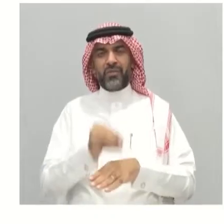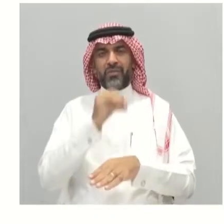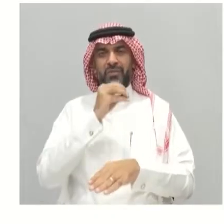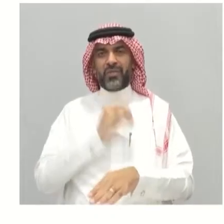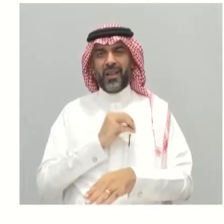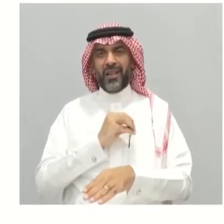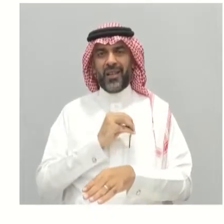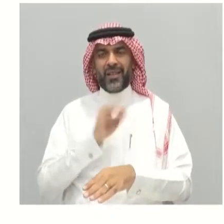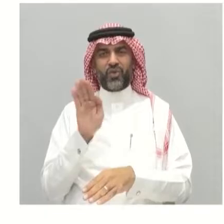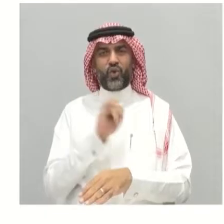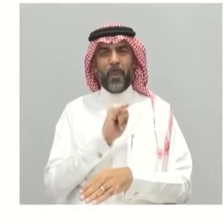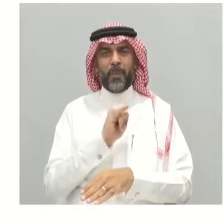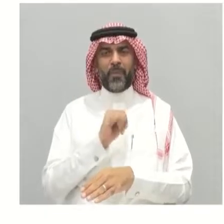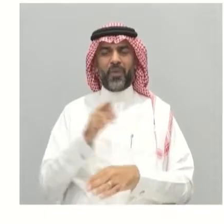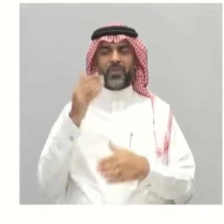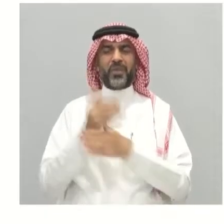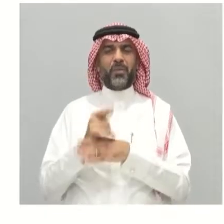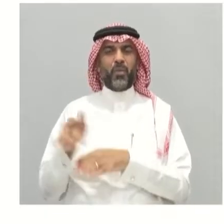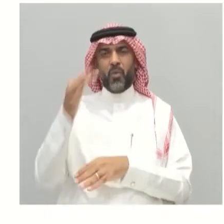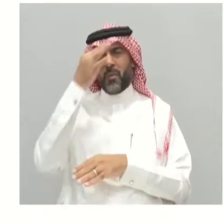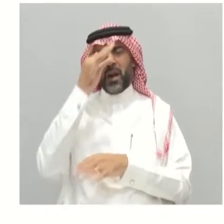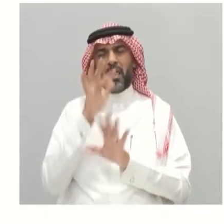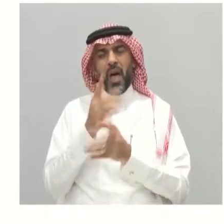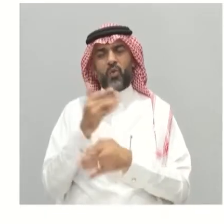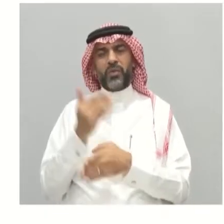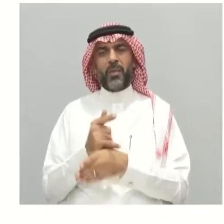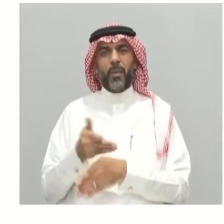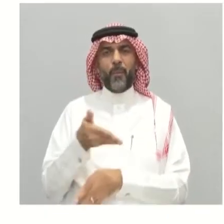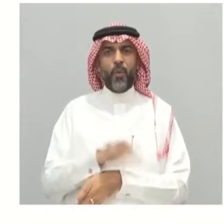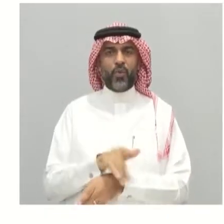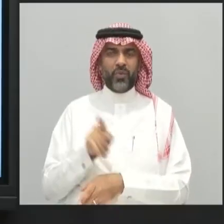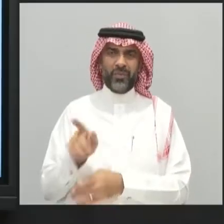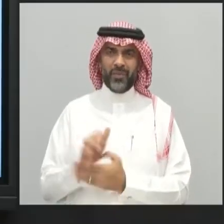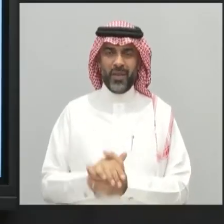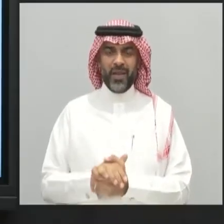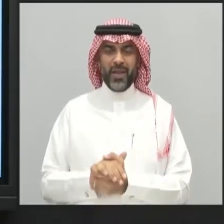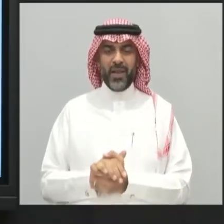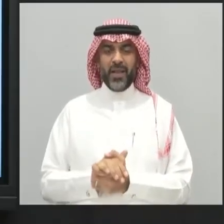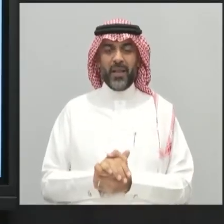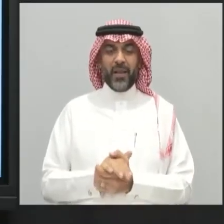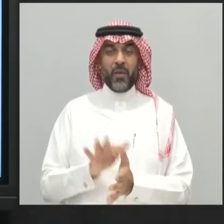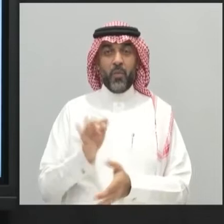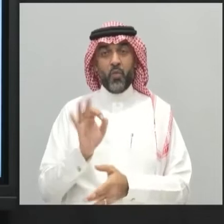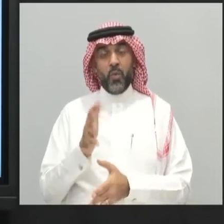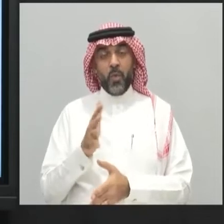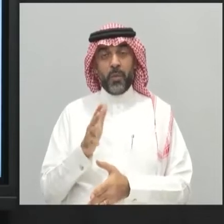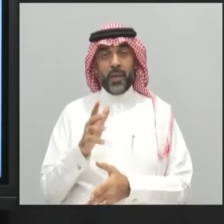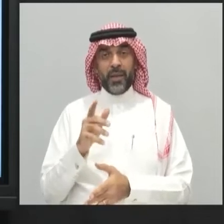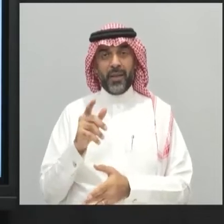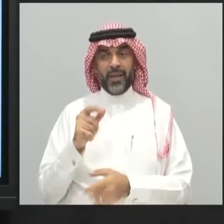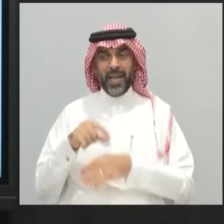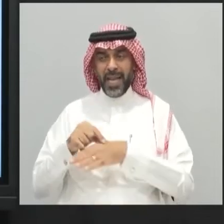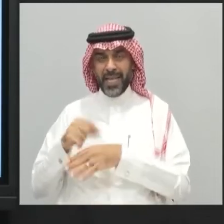الاخرى مسببه المرض او الموت لحال اذا معنى ذلك قد يتغذى الانسان على كائن حي مثل